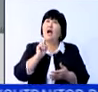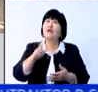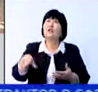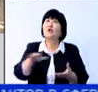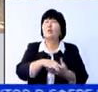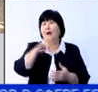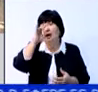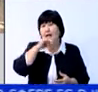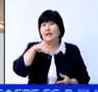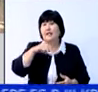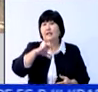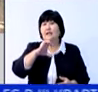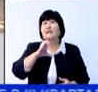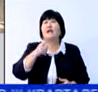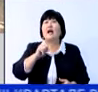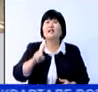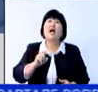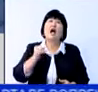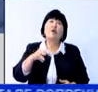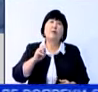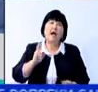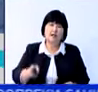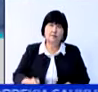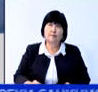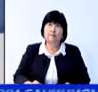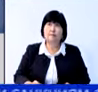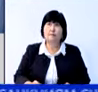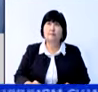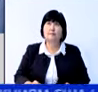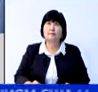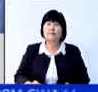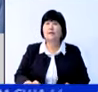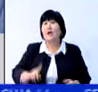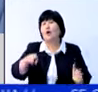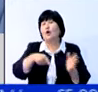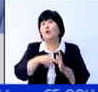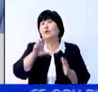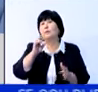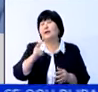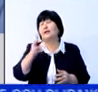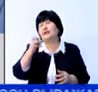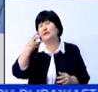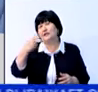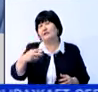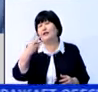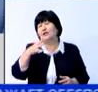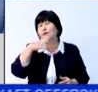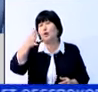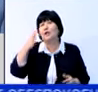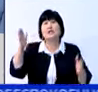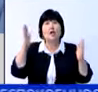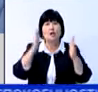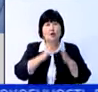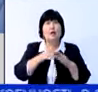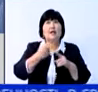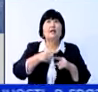общества к стран газ аймак плохому халласан долбануло сжимаешь и в городе байконур 323 многоэтажных жилых дома